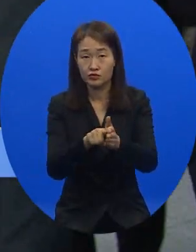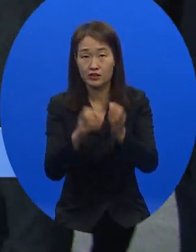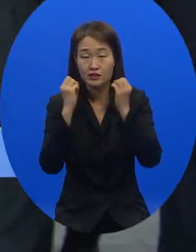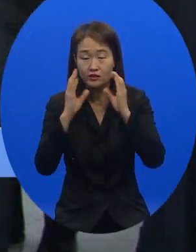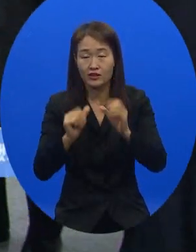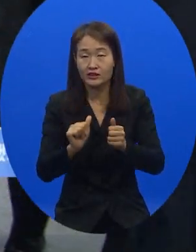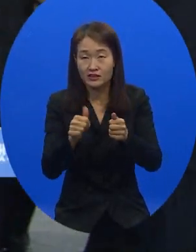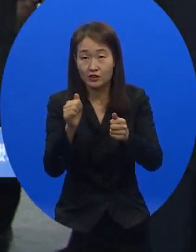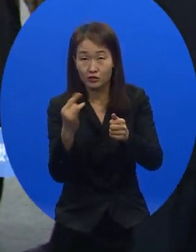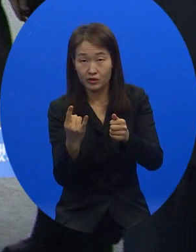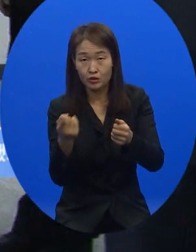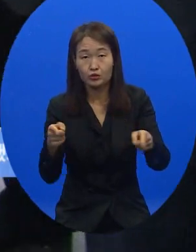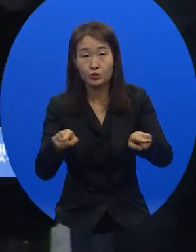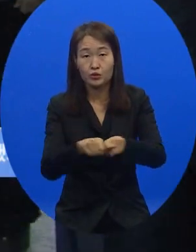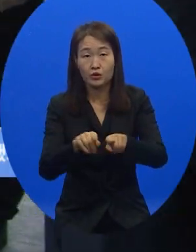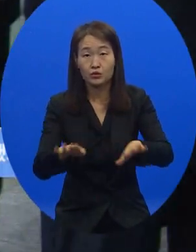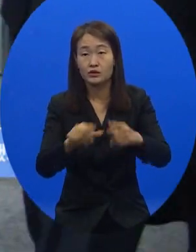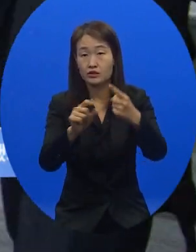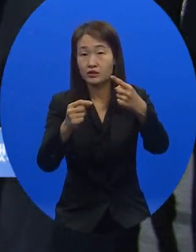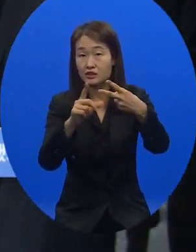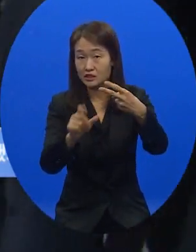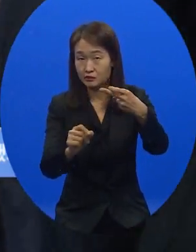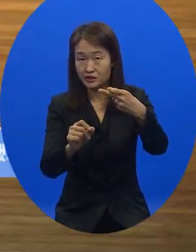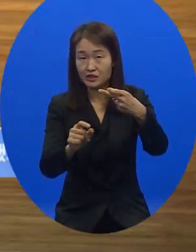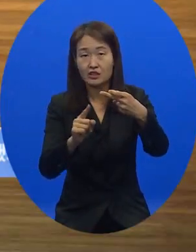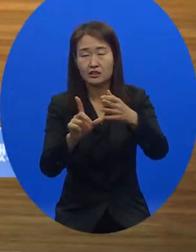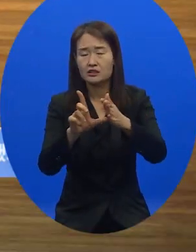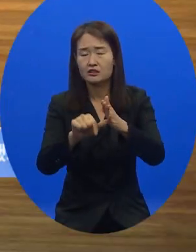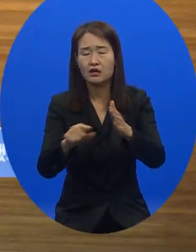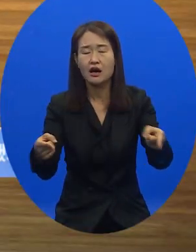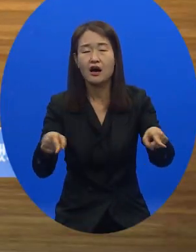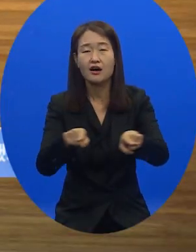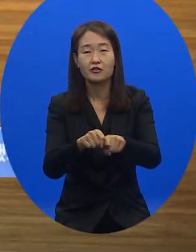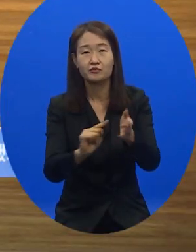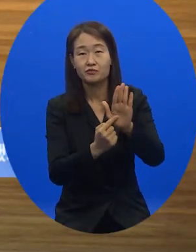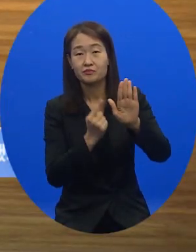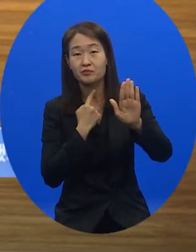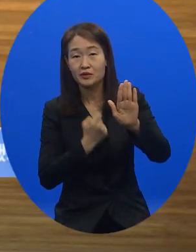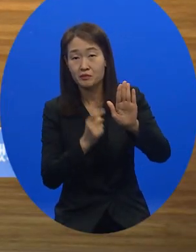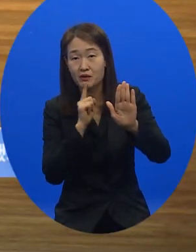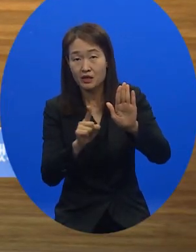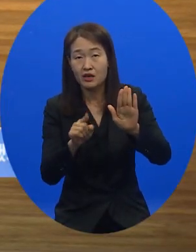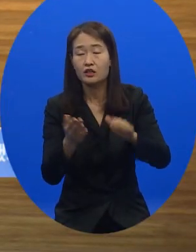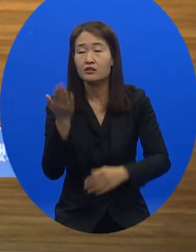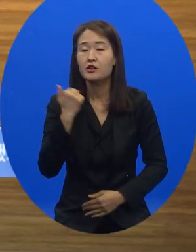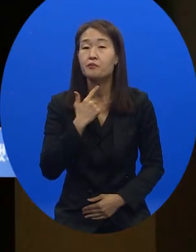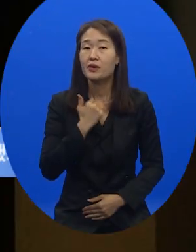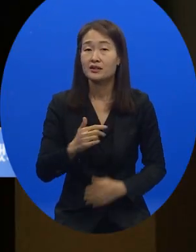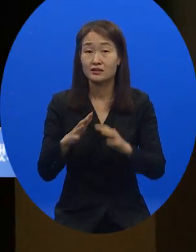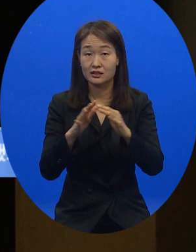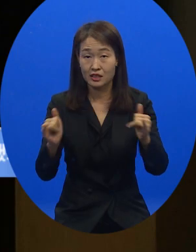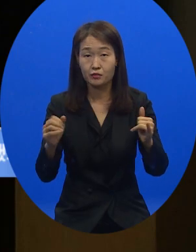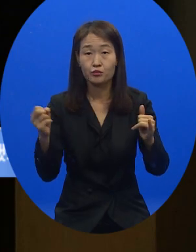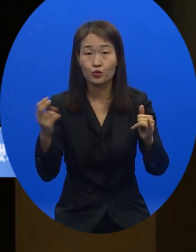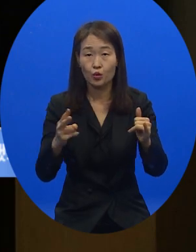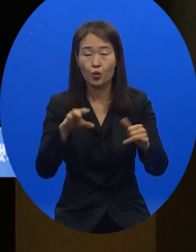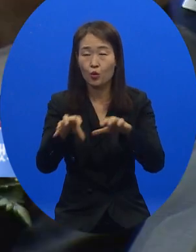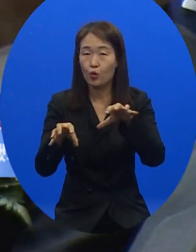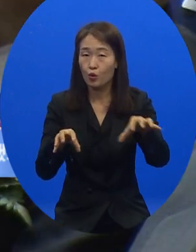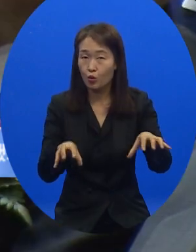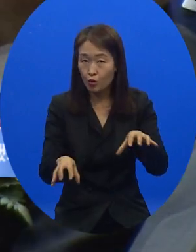신년 인사회가 1월 12일 기상청 대강당에서 진행됐습니다. 이날 행사에는 전직 기상인과